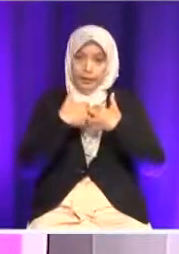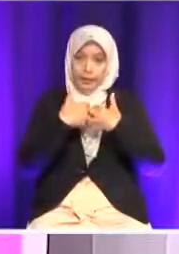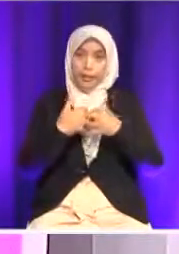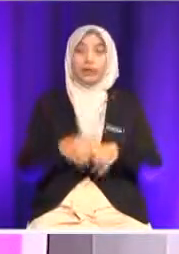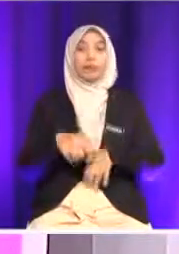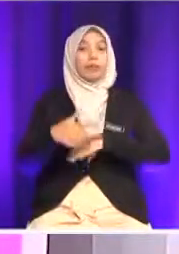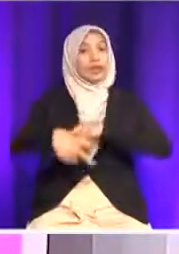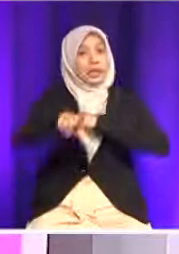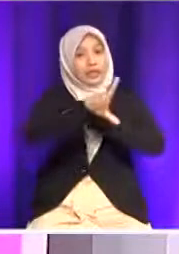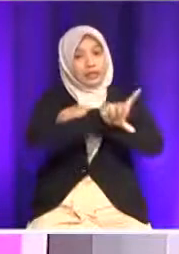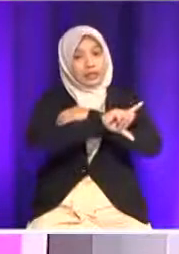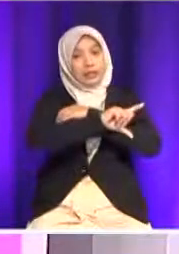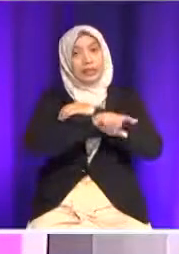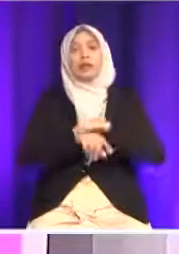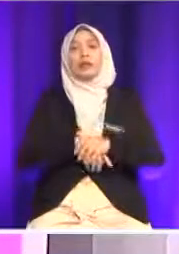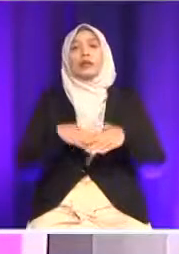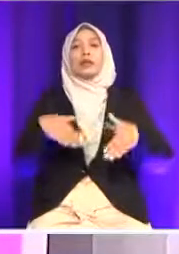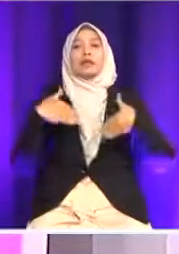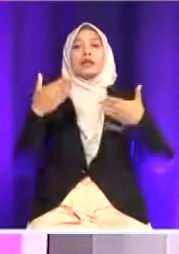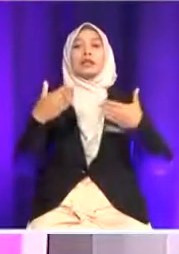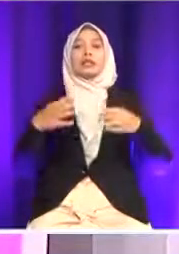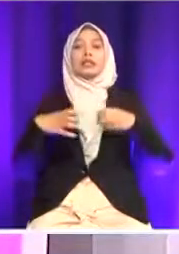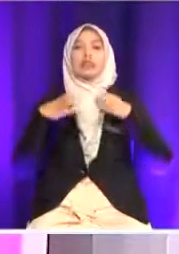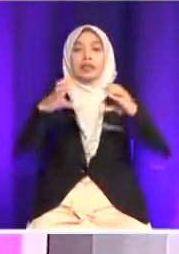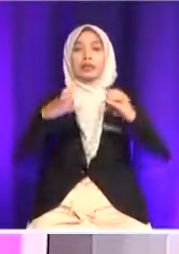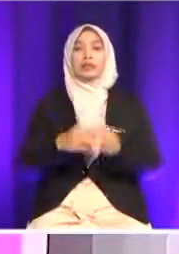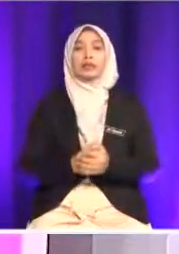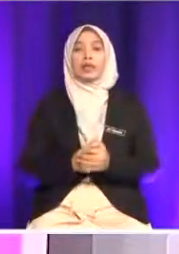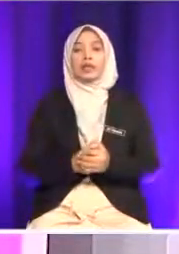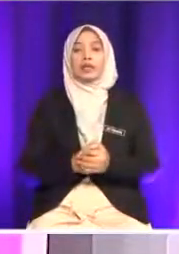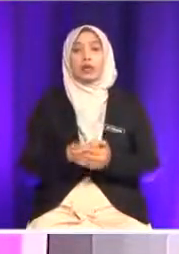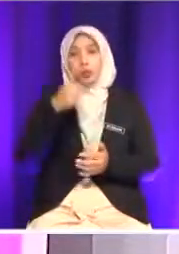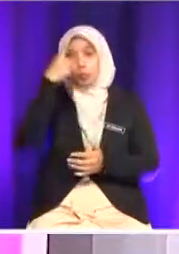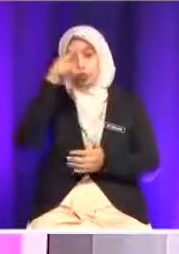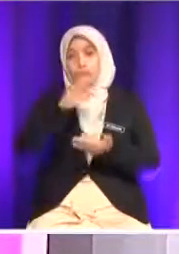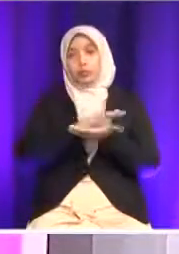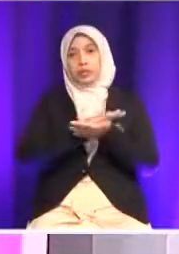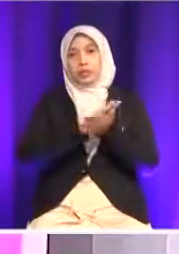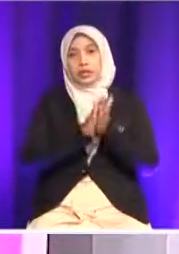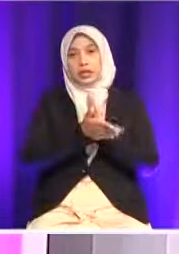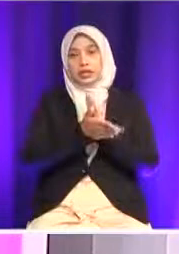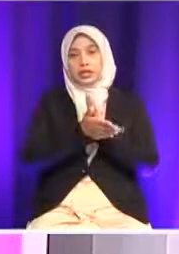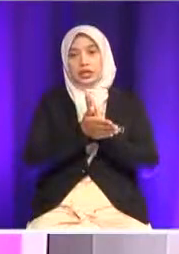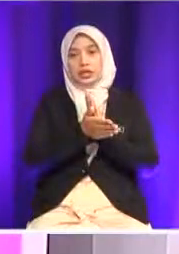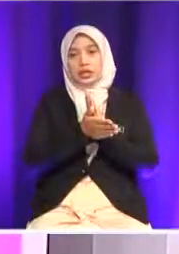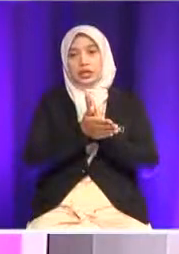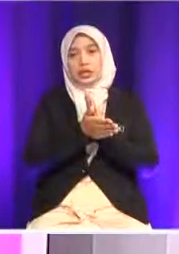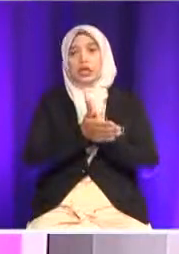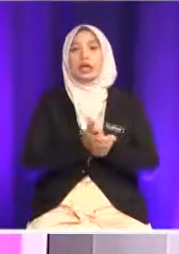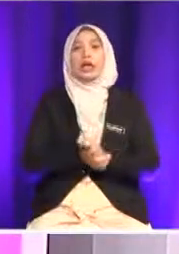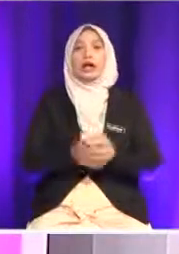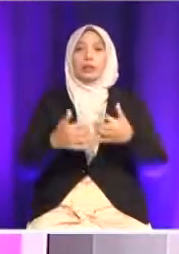cuma jadi itu maksudnya dia ingin tahu oke kalian nama jadi Ee Kita disco yang ini